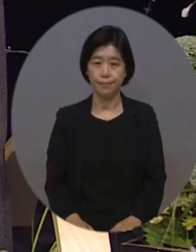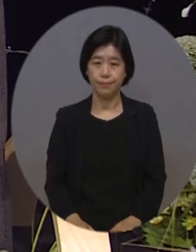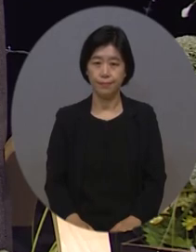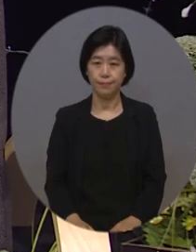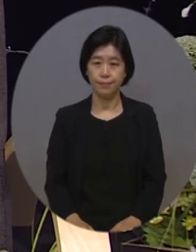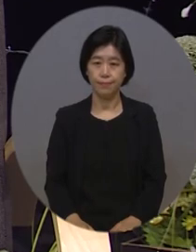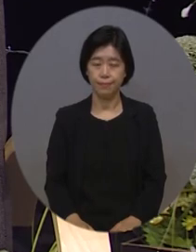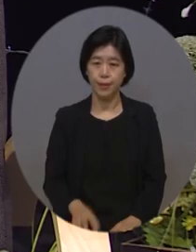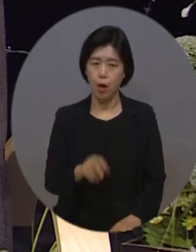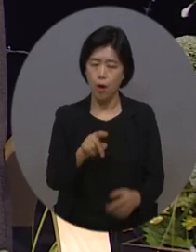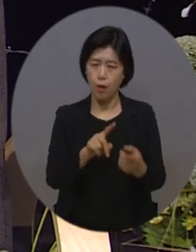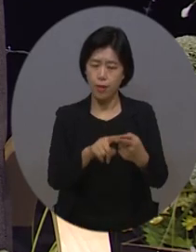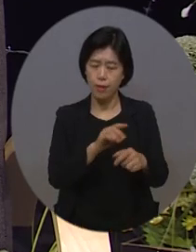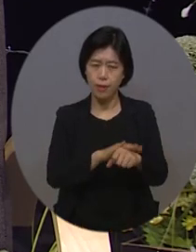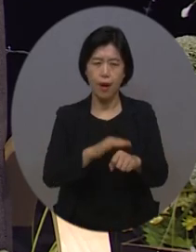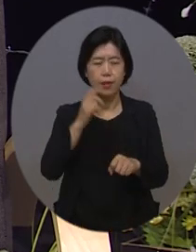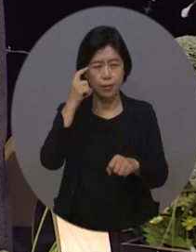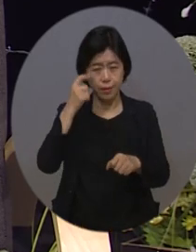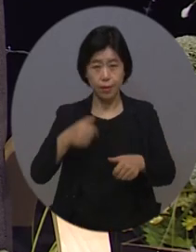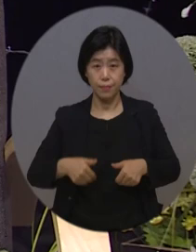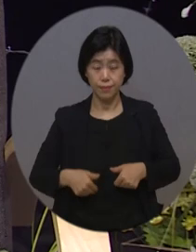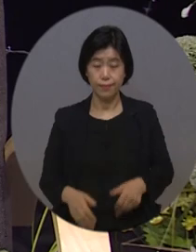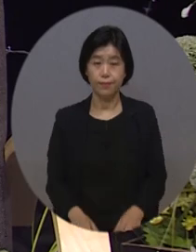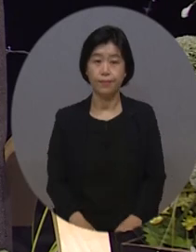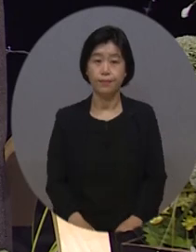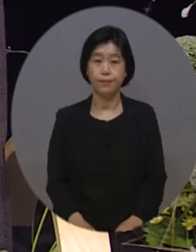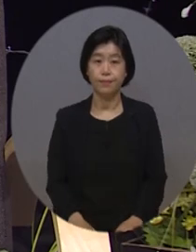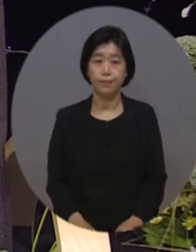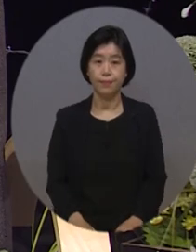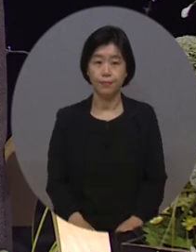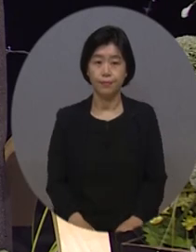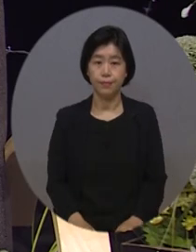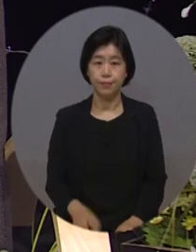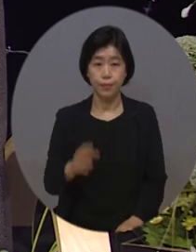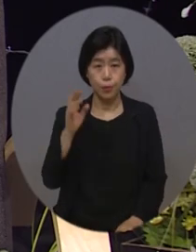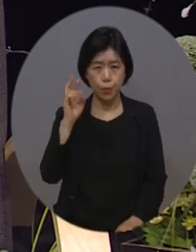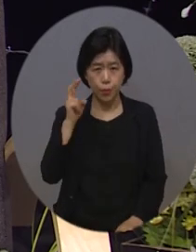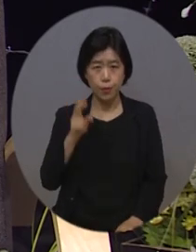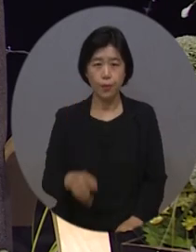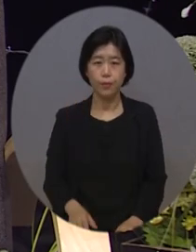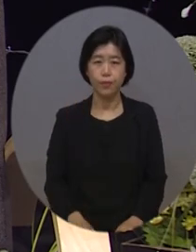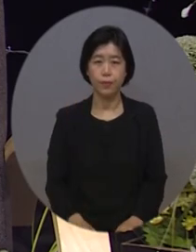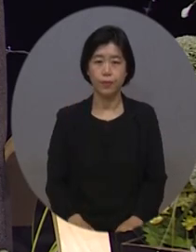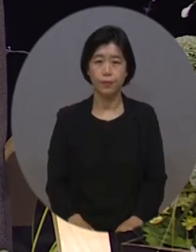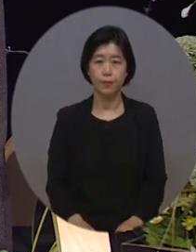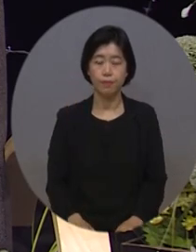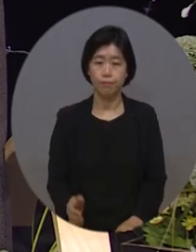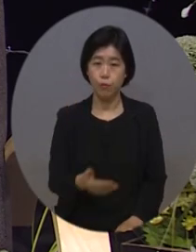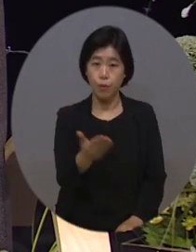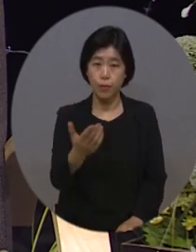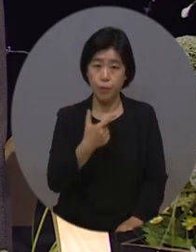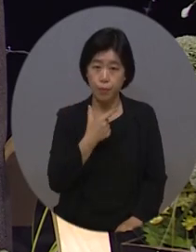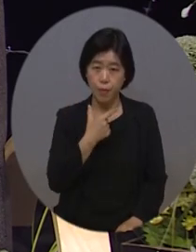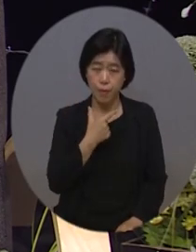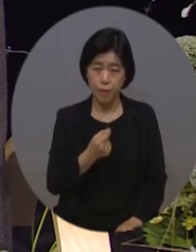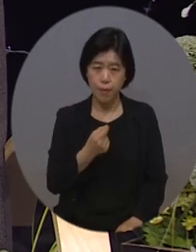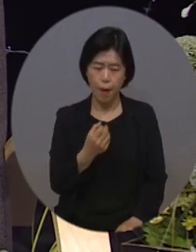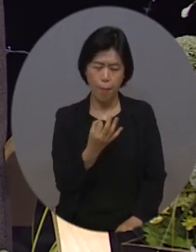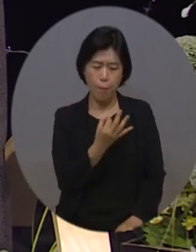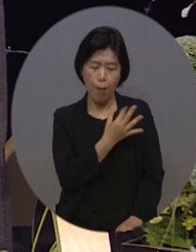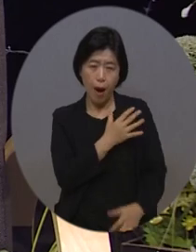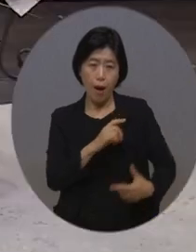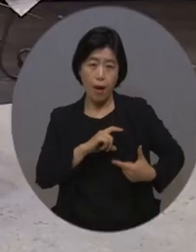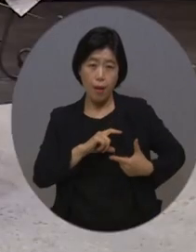어떤 대답이 생길까요? 혹시 극 그토록 갖고자 했던 부귀영화와